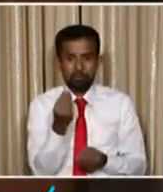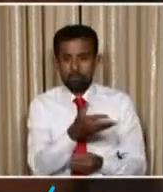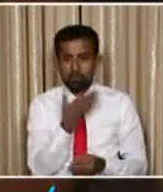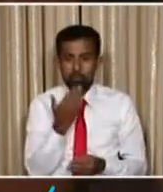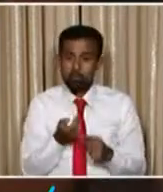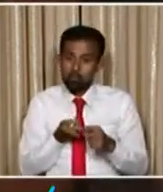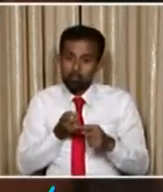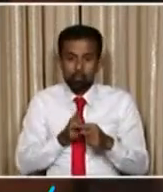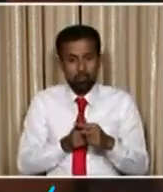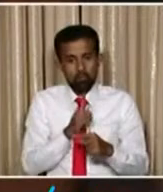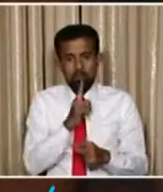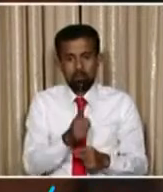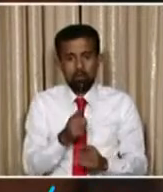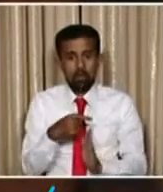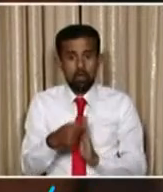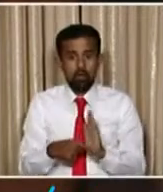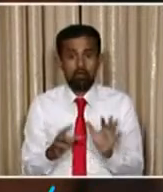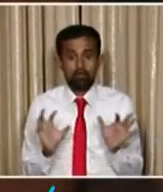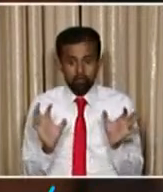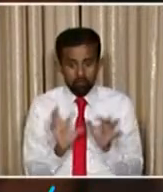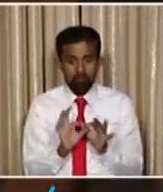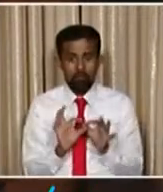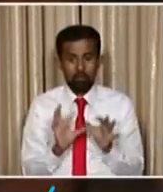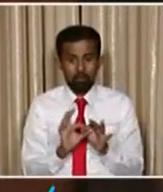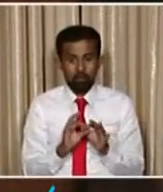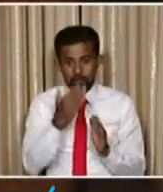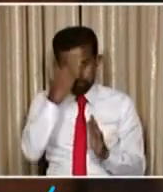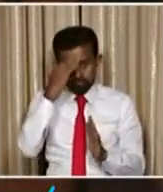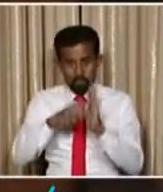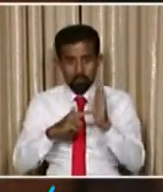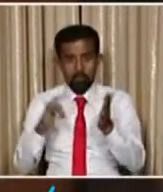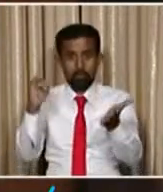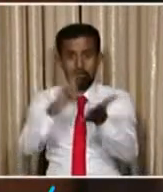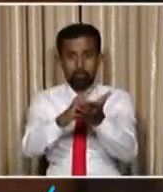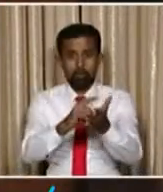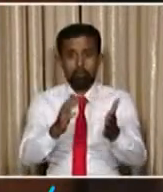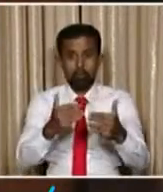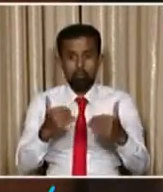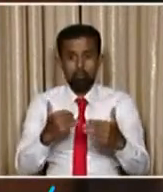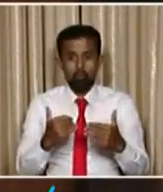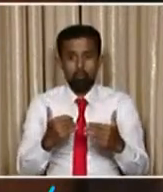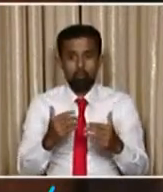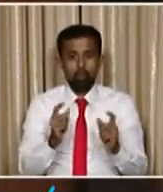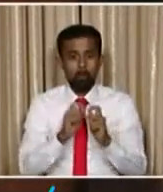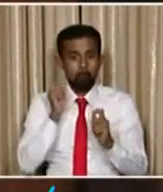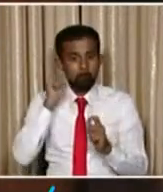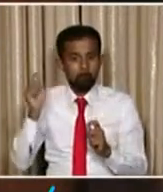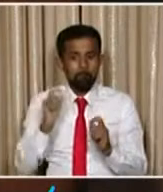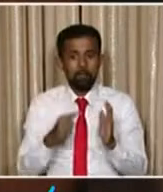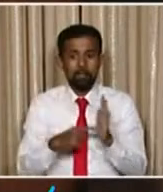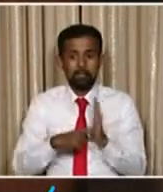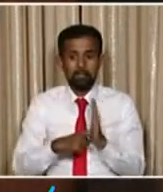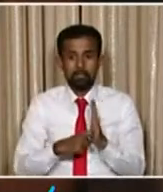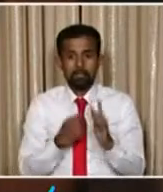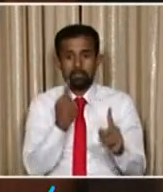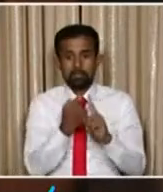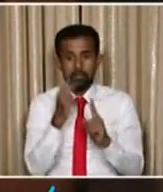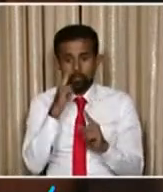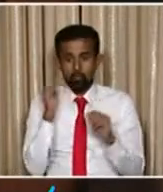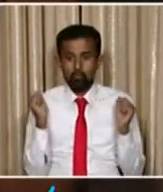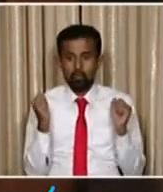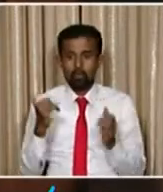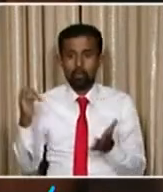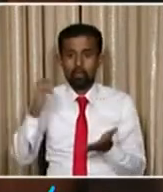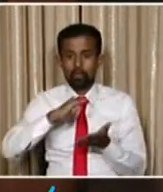උදාහරණයක් වශයෙන් කියන්නේ රටට කනෙක්ටිවිටි. යාපනයට එන ෆ්ලයිට් එකේ ඉඳන් තව ඩොමෙස්ටික් ෆ්ලයිට් එකක් කරා මඩකලපුවට තිරිකුණාමලයට මහනුවරට නුවරඑළියට එන්න පුළුවන්